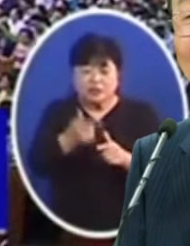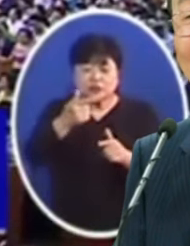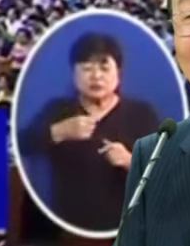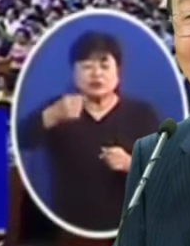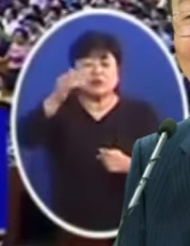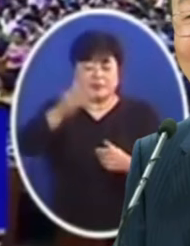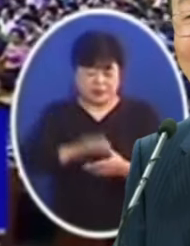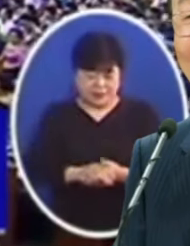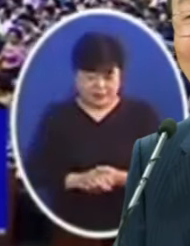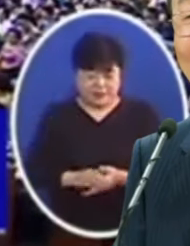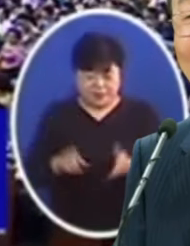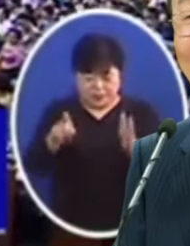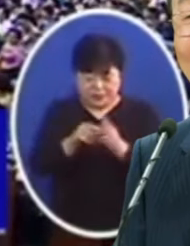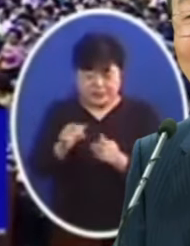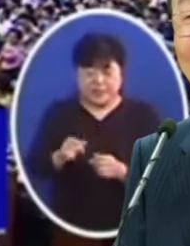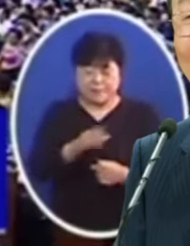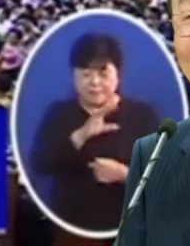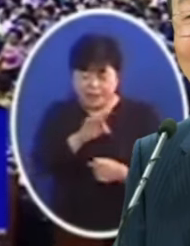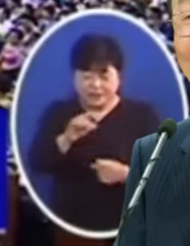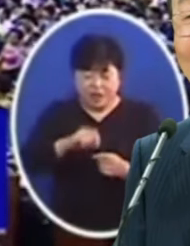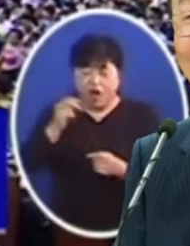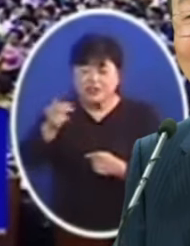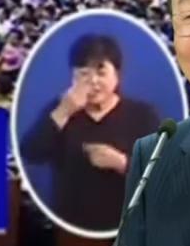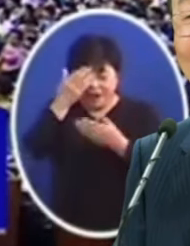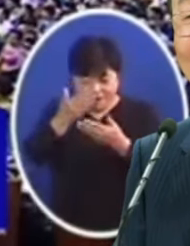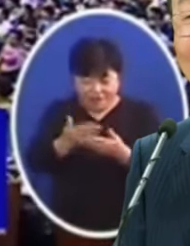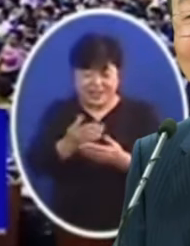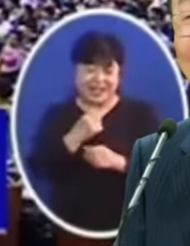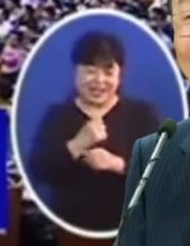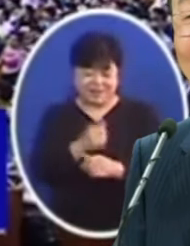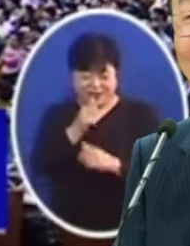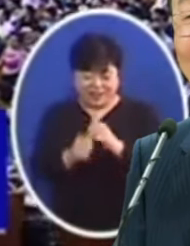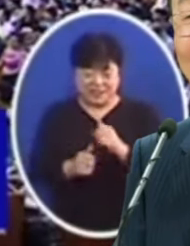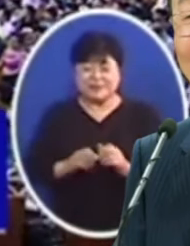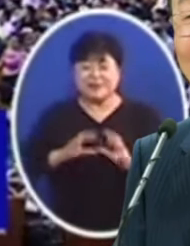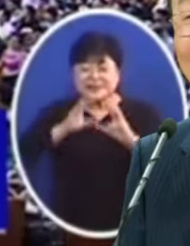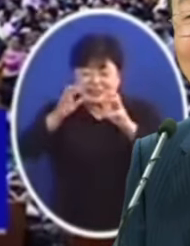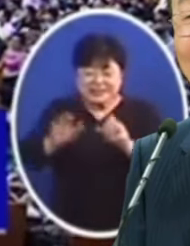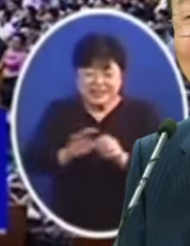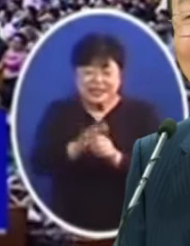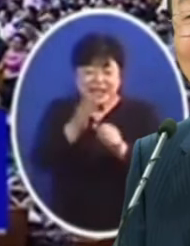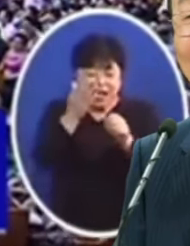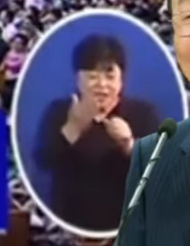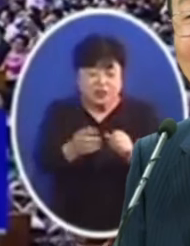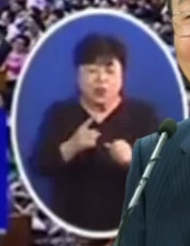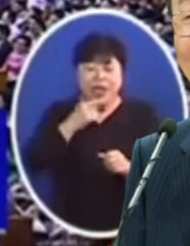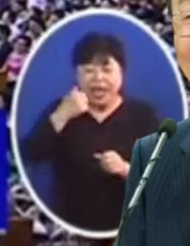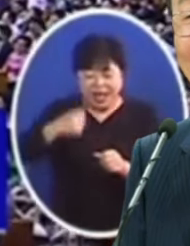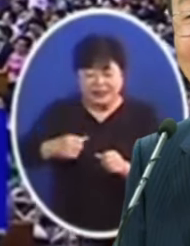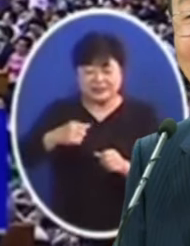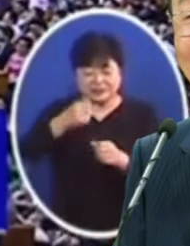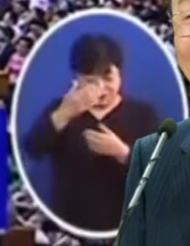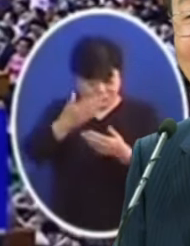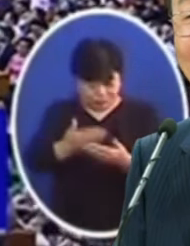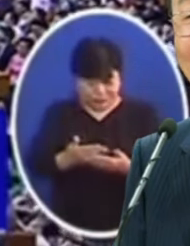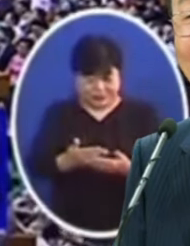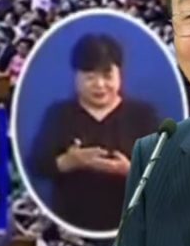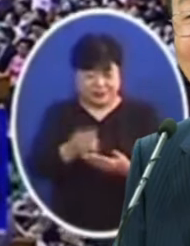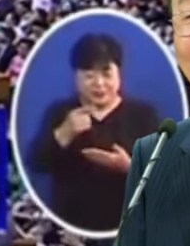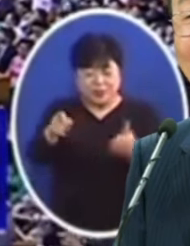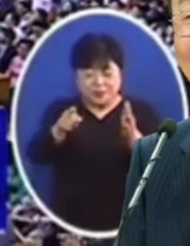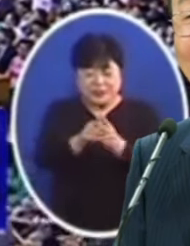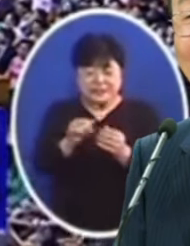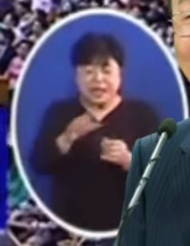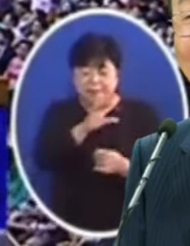하리니 이는 그를 믿는 자마다 영생을 얻게 하려 하심이라. 하나님이 세상을 이처럼 사랑하사 독생자를 주셨으니 이는 그를